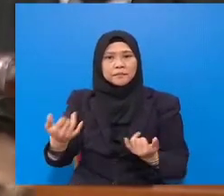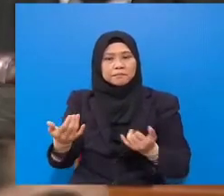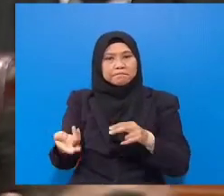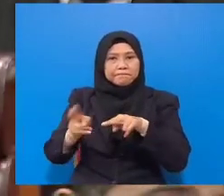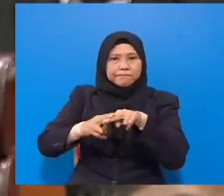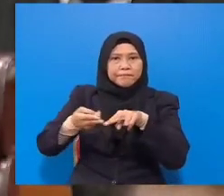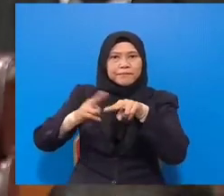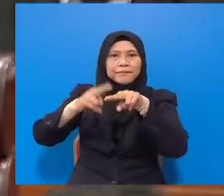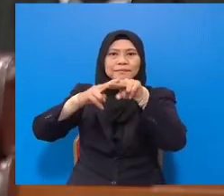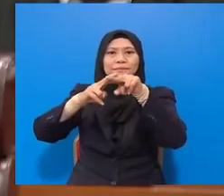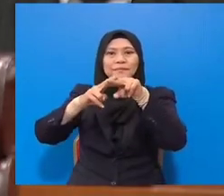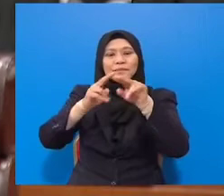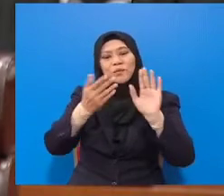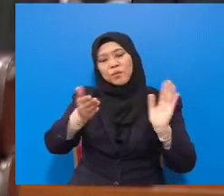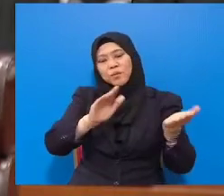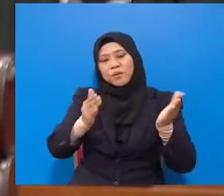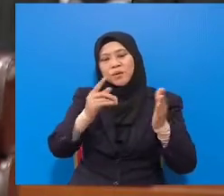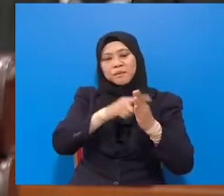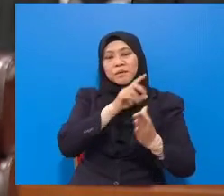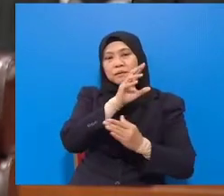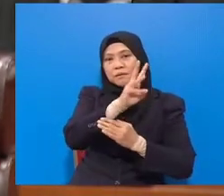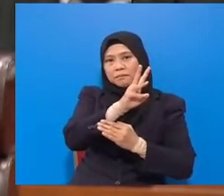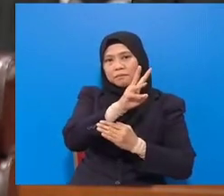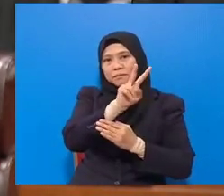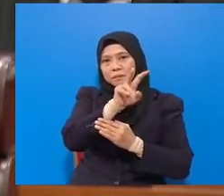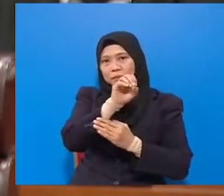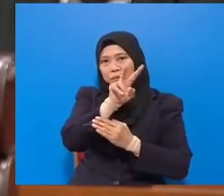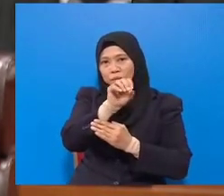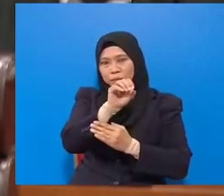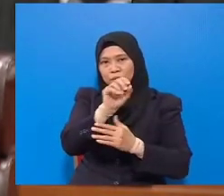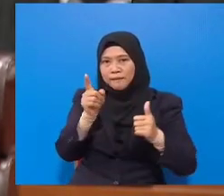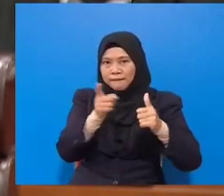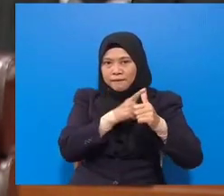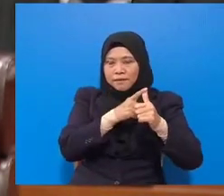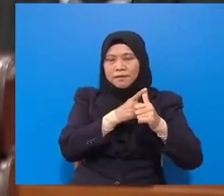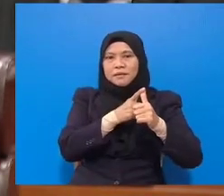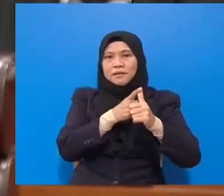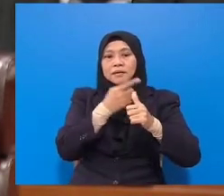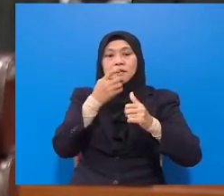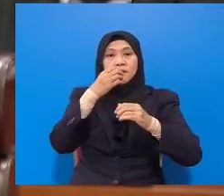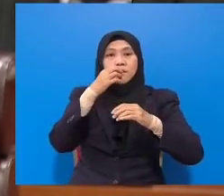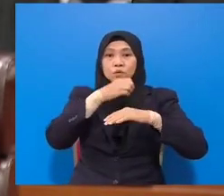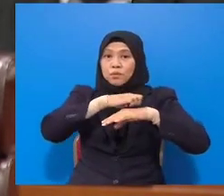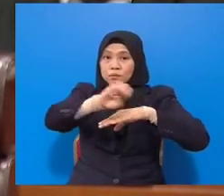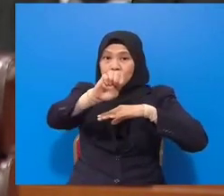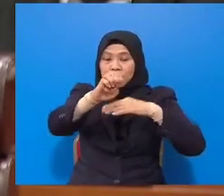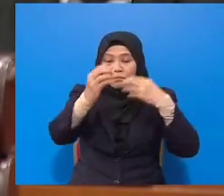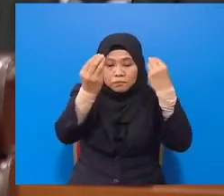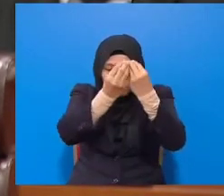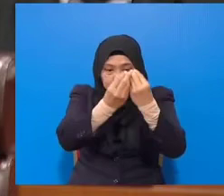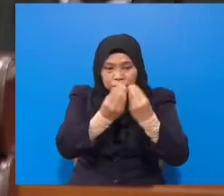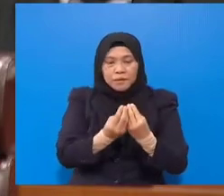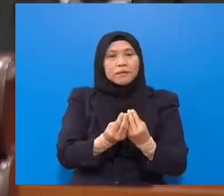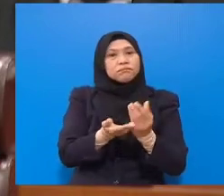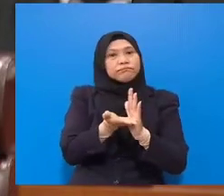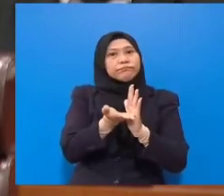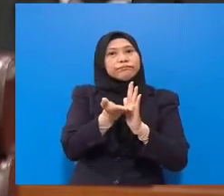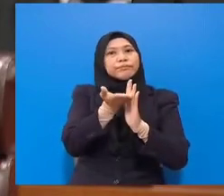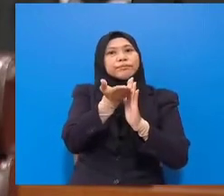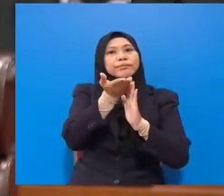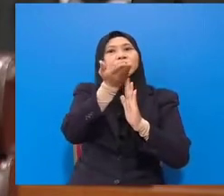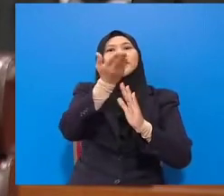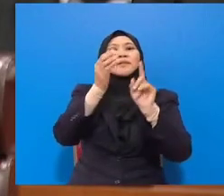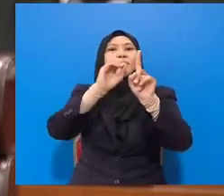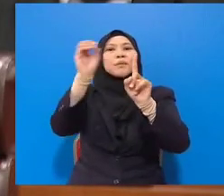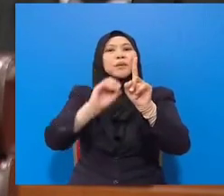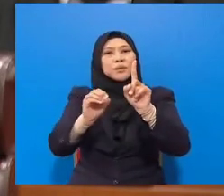berbanding prestasi bulan Jun 2006 kenaikan kdx pot tiga pekan 100 dari tahun ke